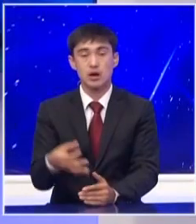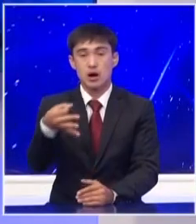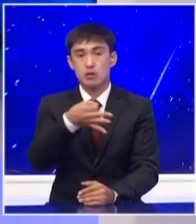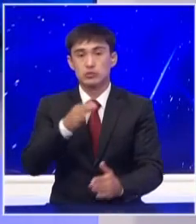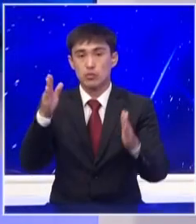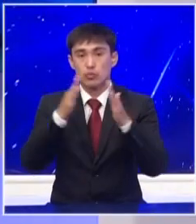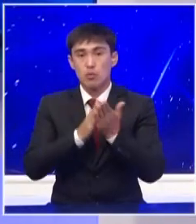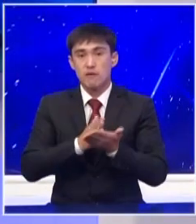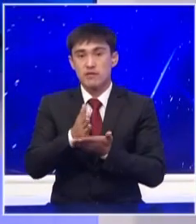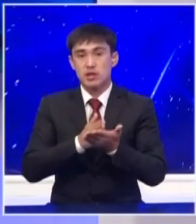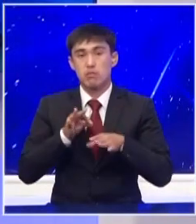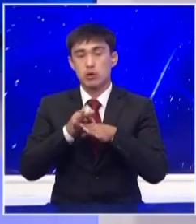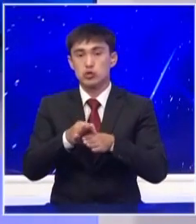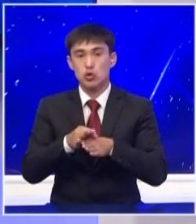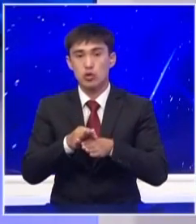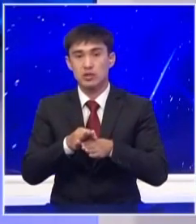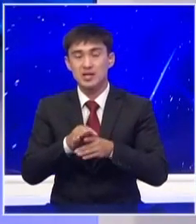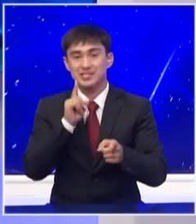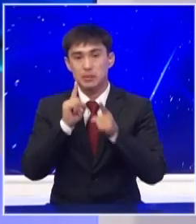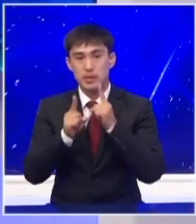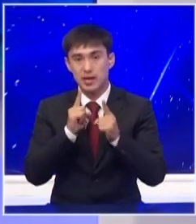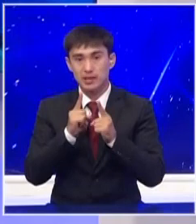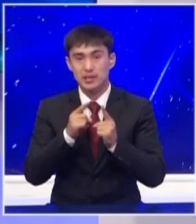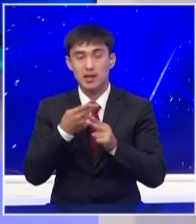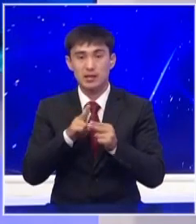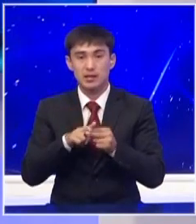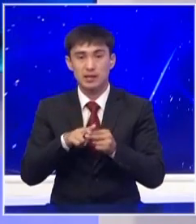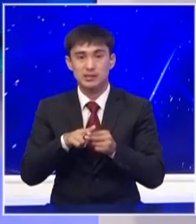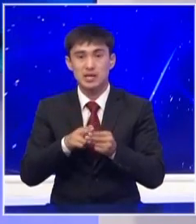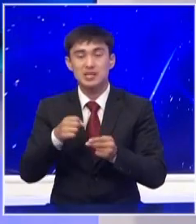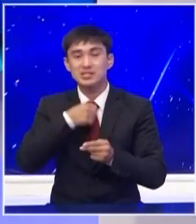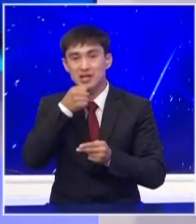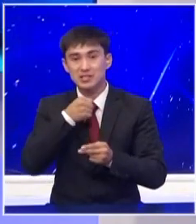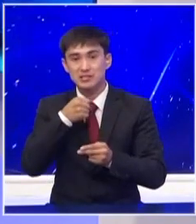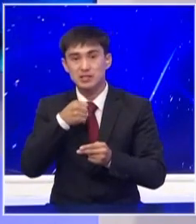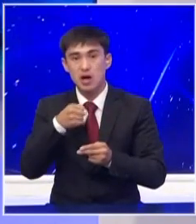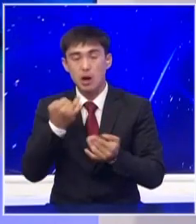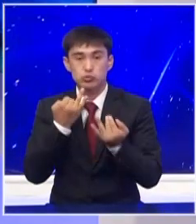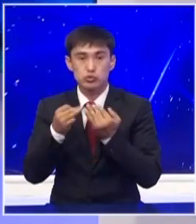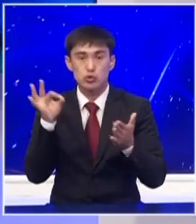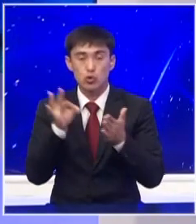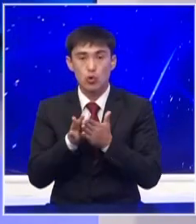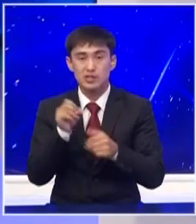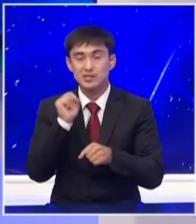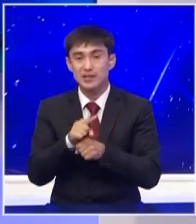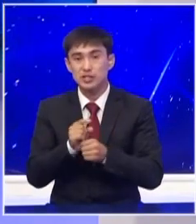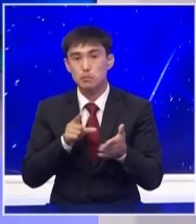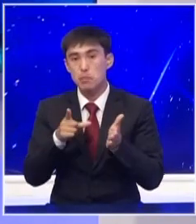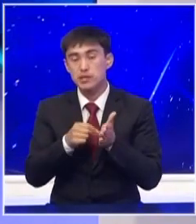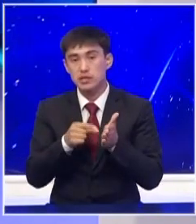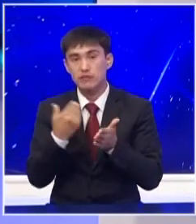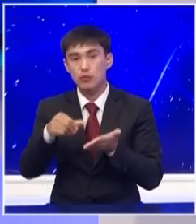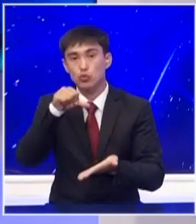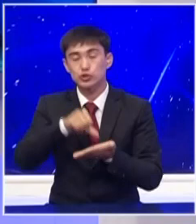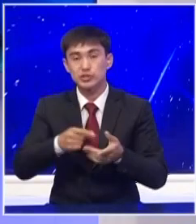В областном доме ветеранов прошел очередной семинар. На этот раз представители старшего поколения обсудили роль и задачи пенсионеров в